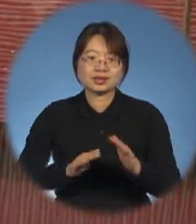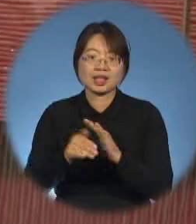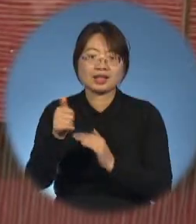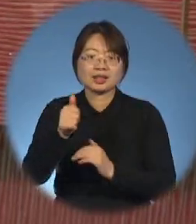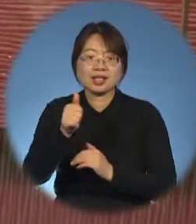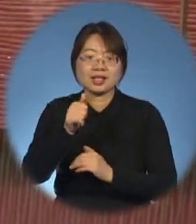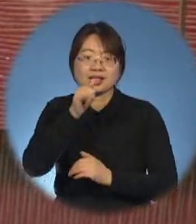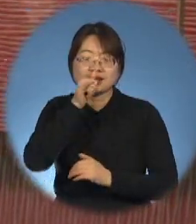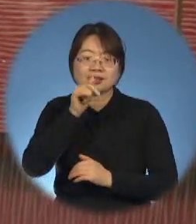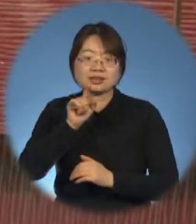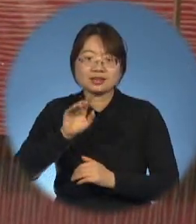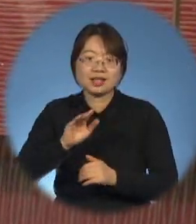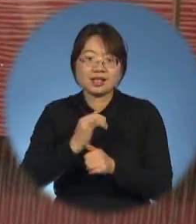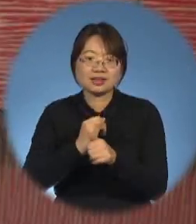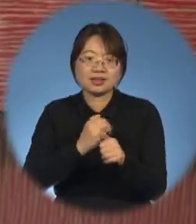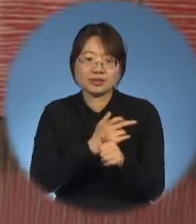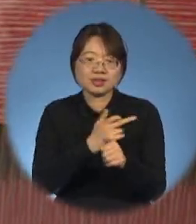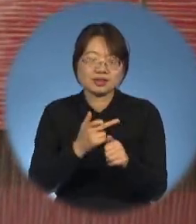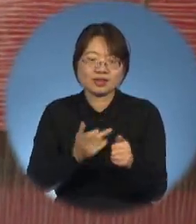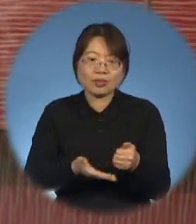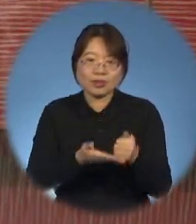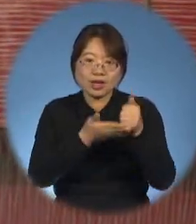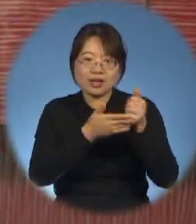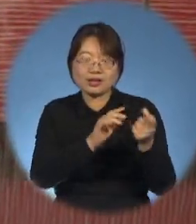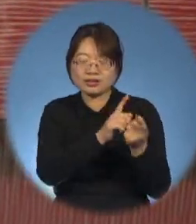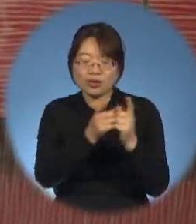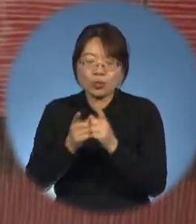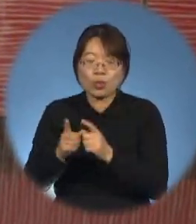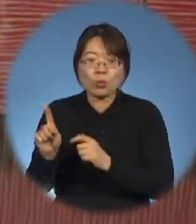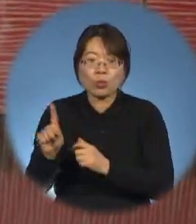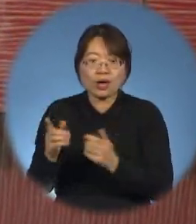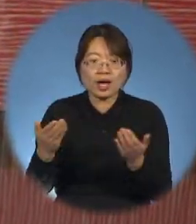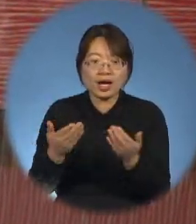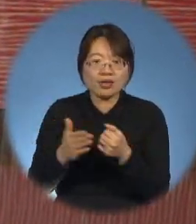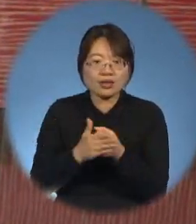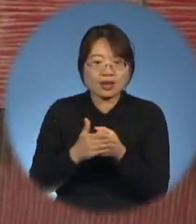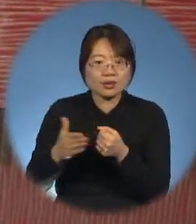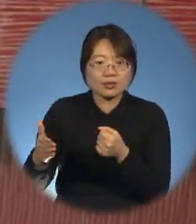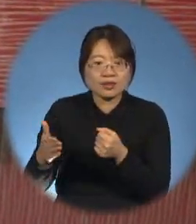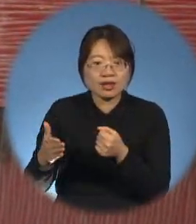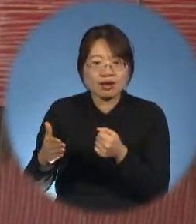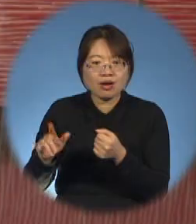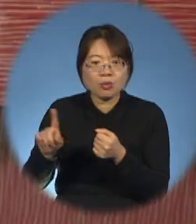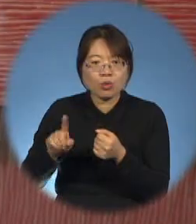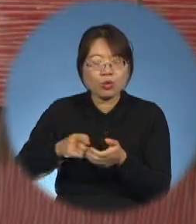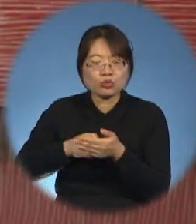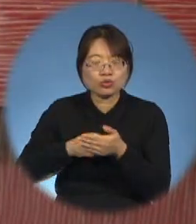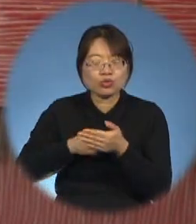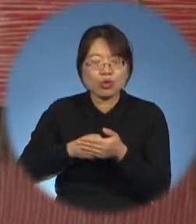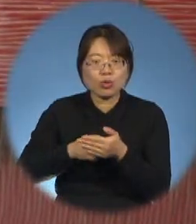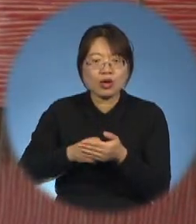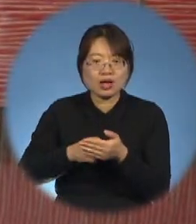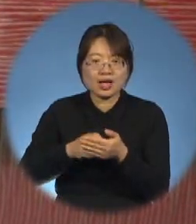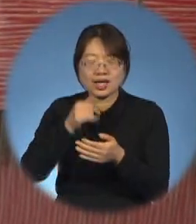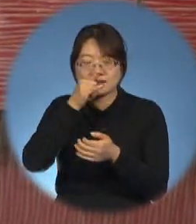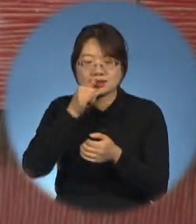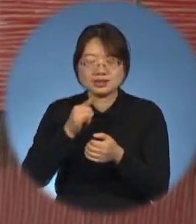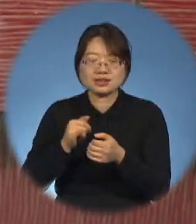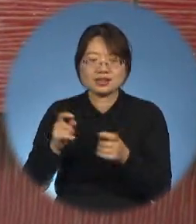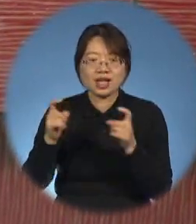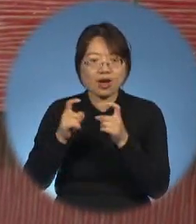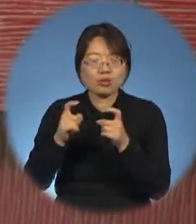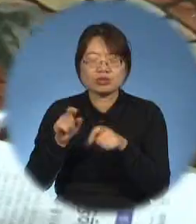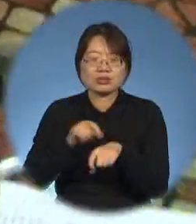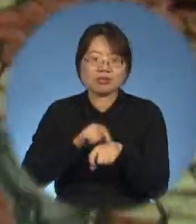있는데 아이 그러면 이 음감을 크게 알아야 게 사라지 말하고 211 유학와서 러 살아 주장을 갖고 환희 라보며 되면 쌓을 이